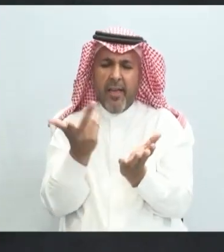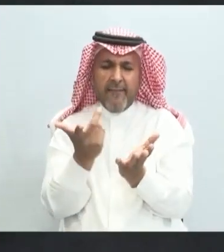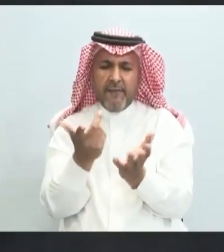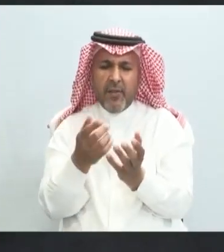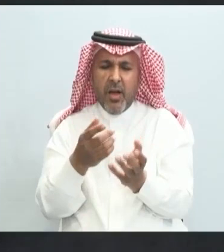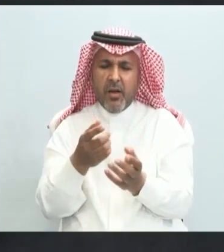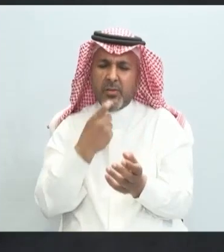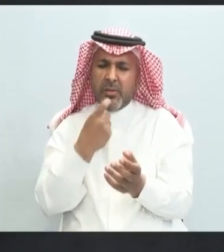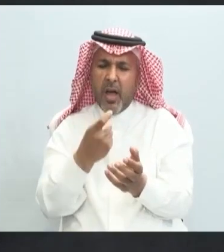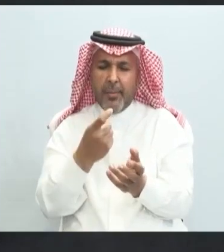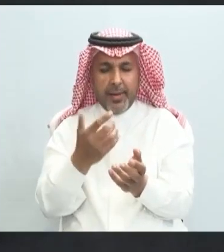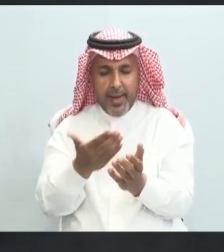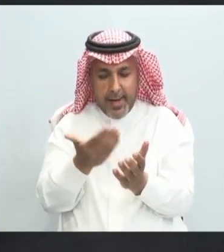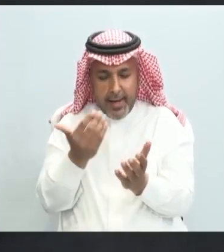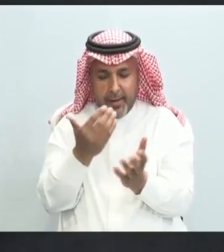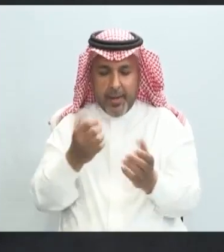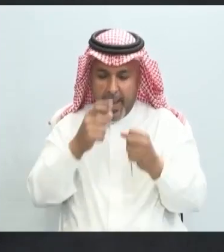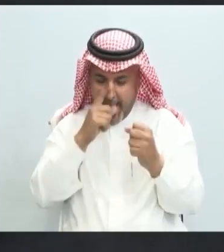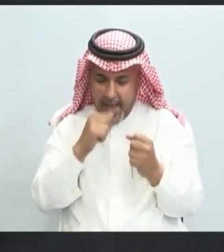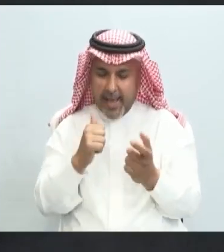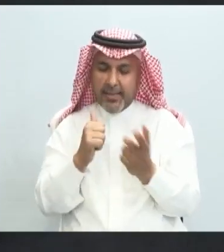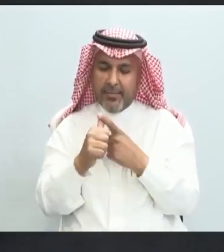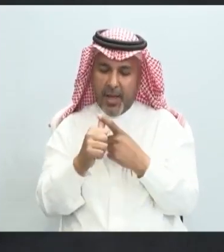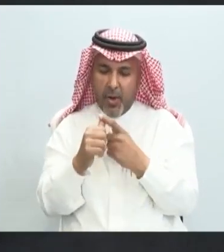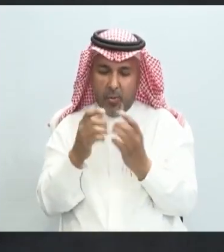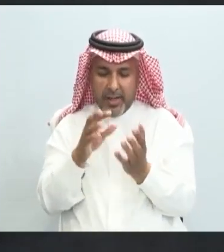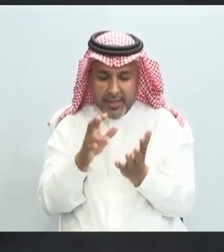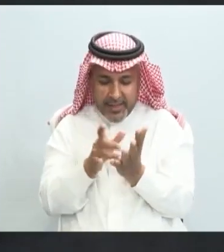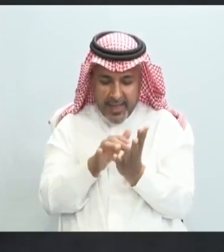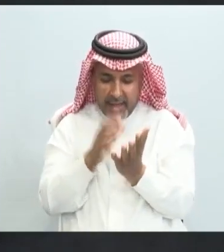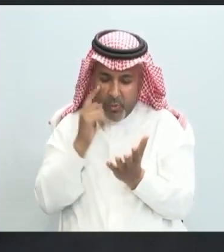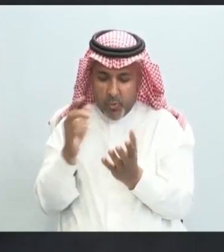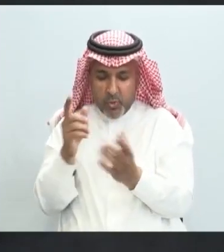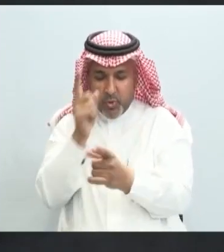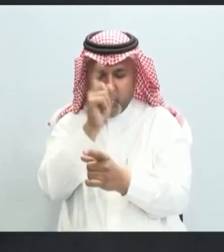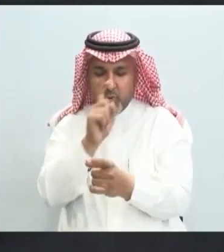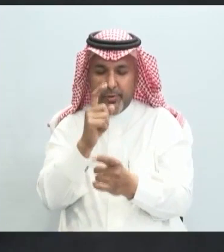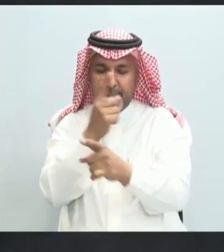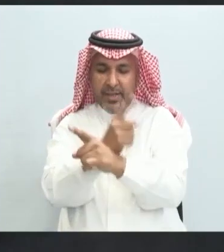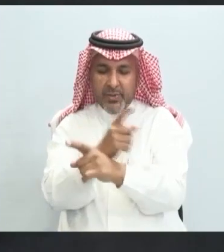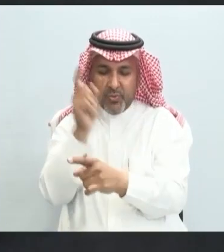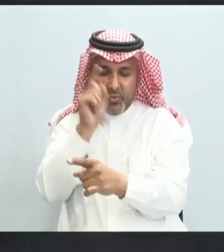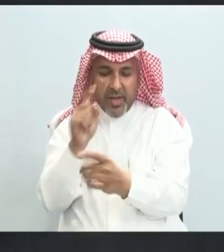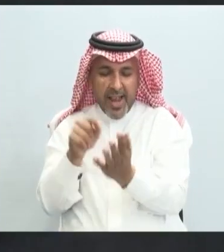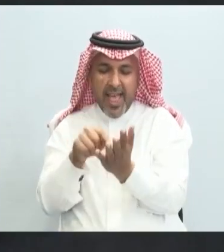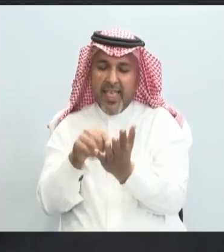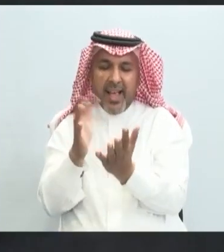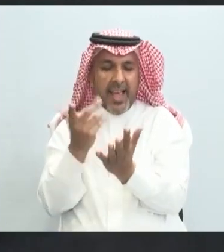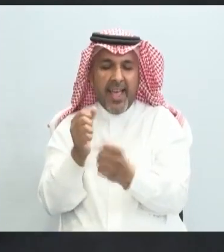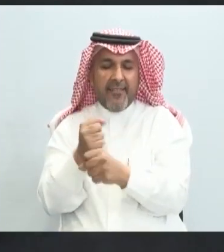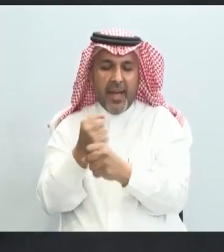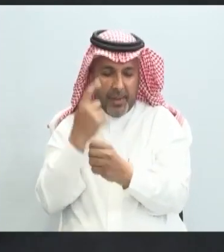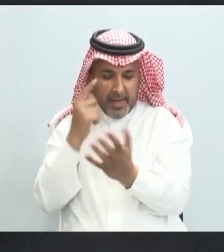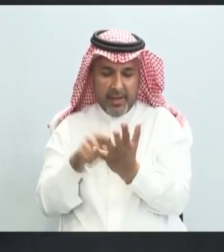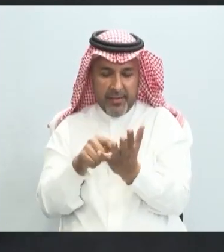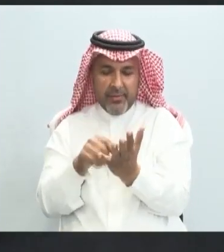اضغط كيف افتح كسر كيف اضع التربيع يعني الحسابات هنا معقده فبالتالي احاول يعني اتدرب على استخدام الاله